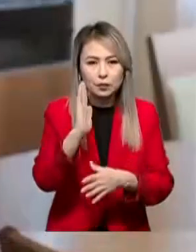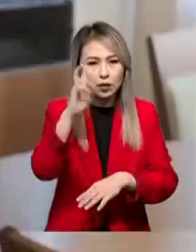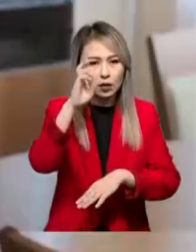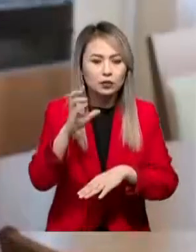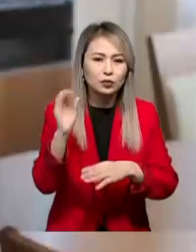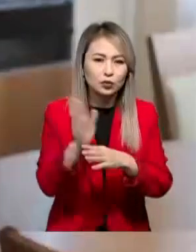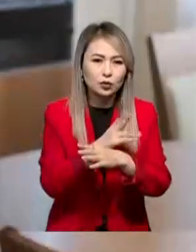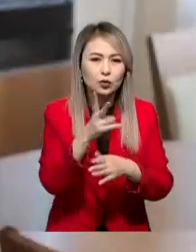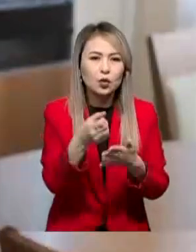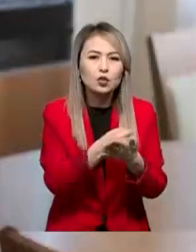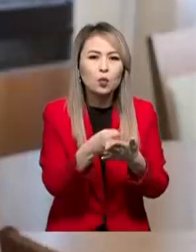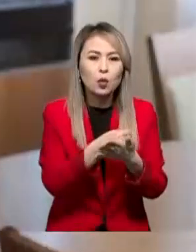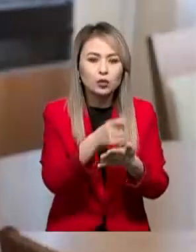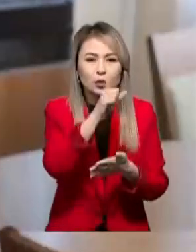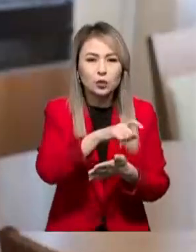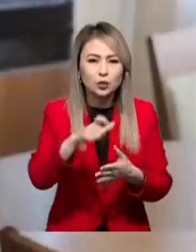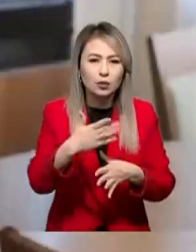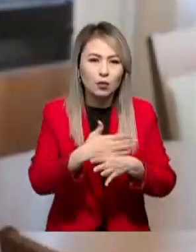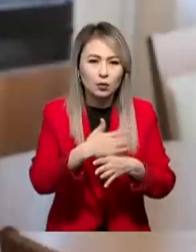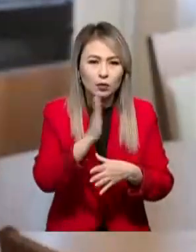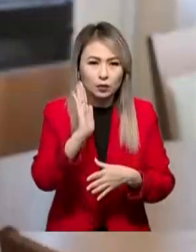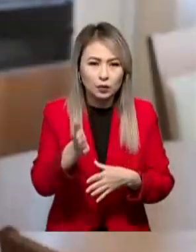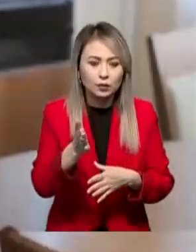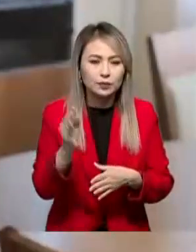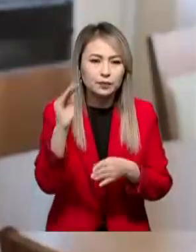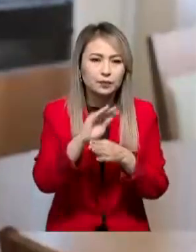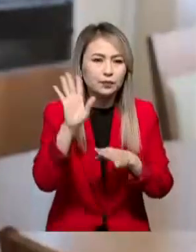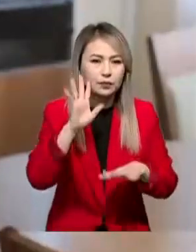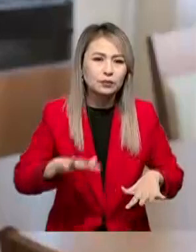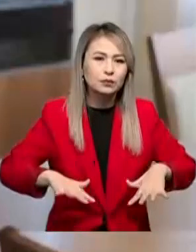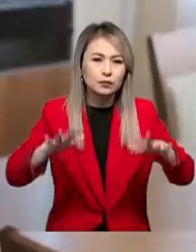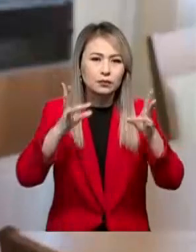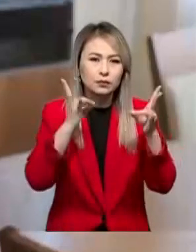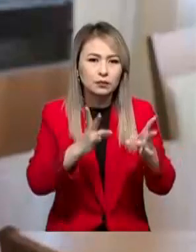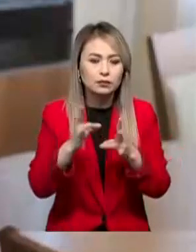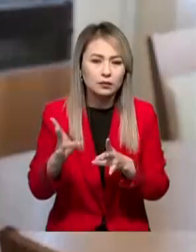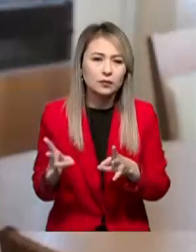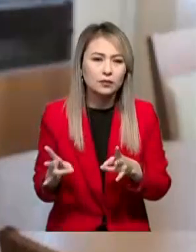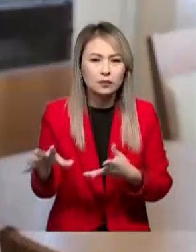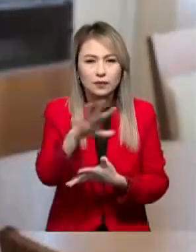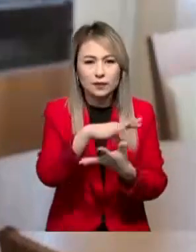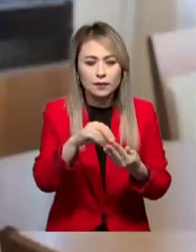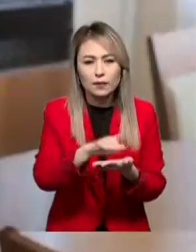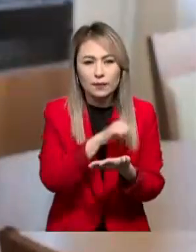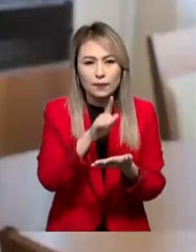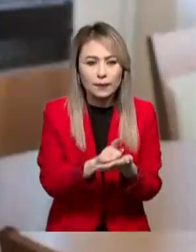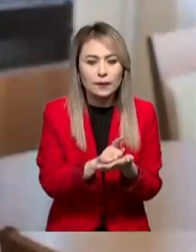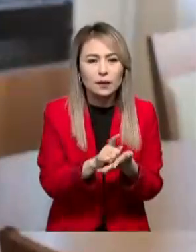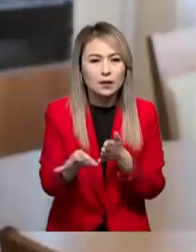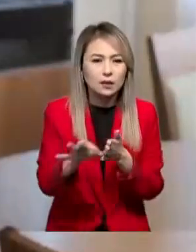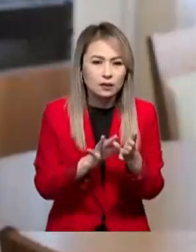тыс демеушілік қаражат есебінен де болады. Сонымен қатар су тасқынынан зардап шеккендердің барлығына міндетті түрде бір